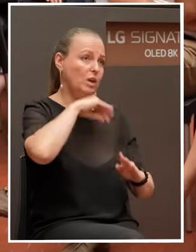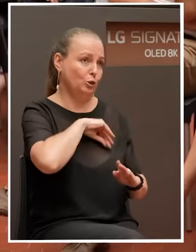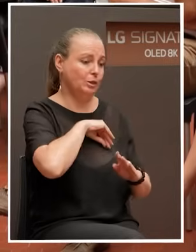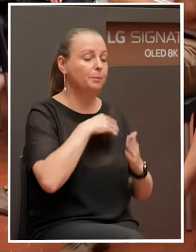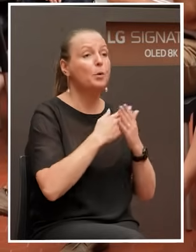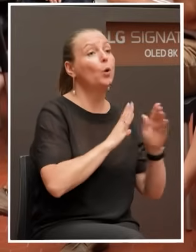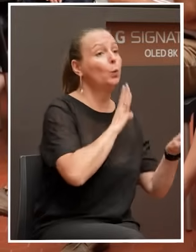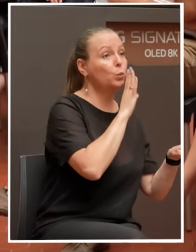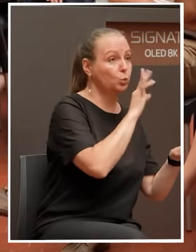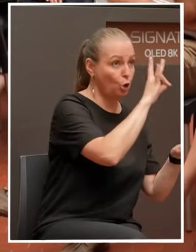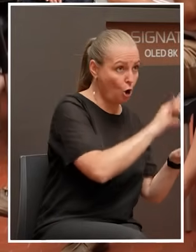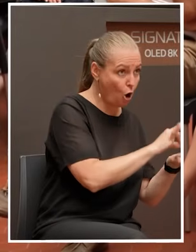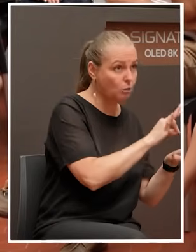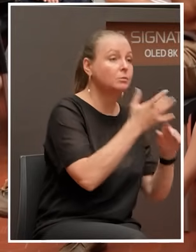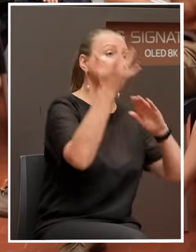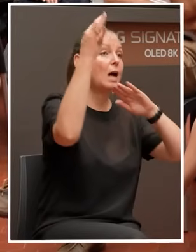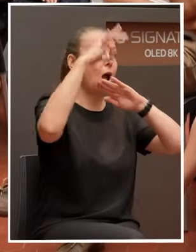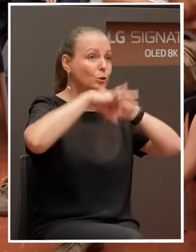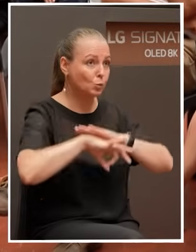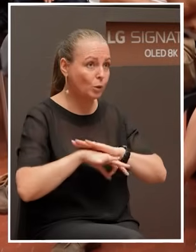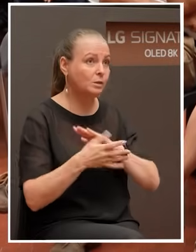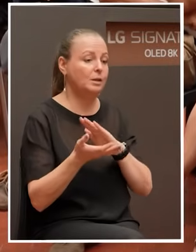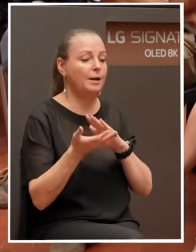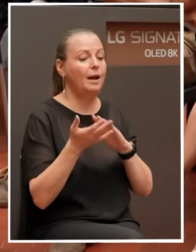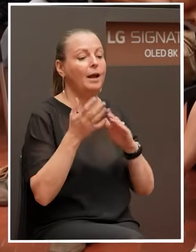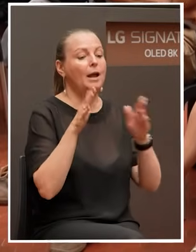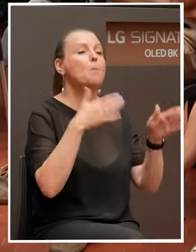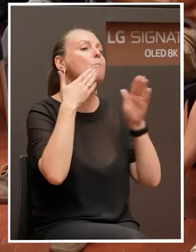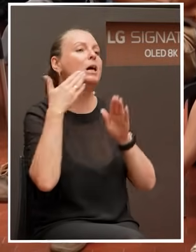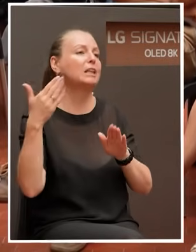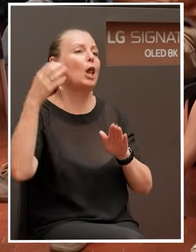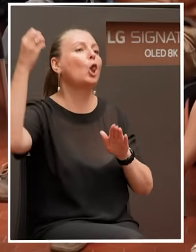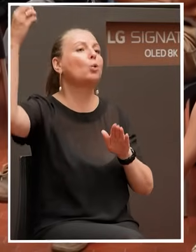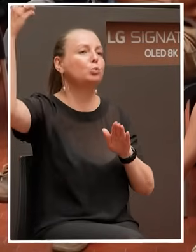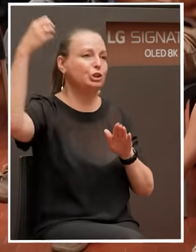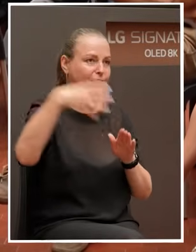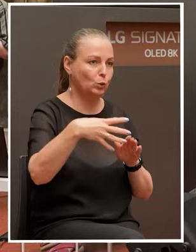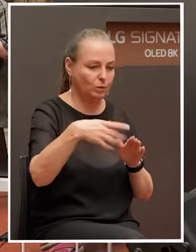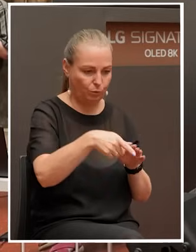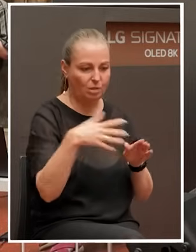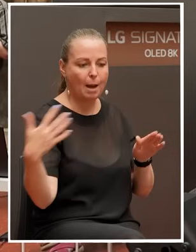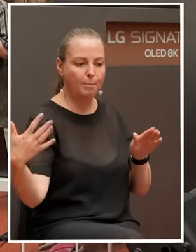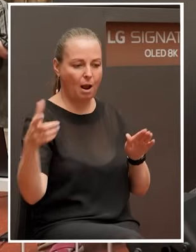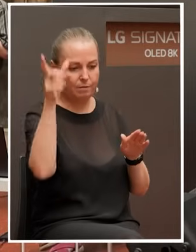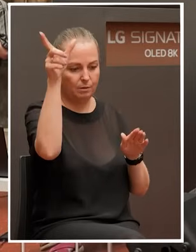Утро, закат солнца, последние лучи солнца, как на правой картине.